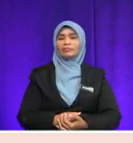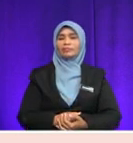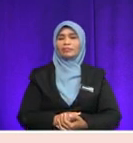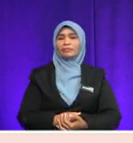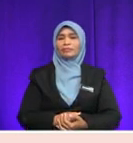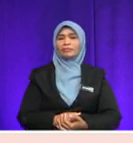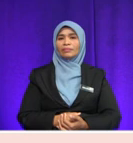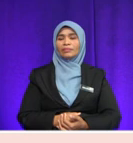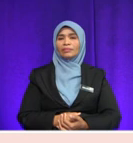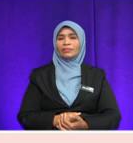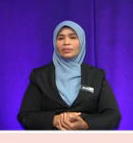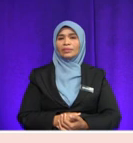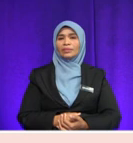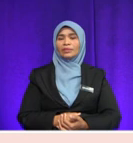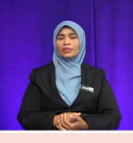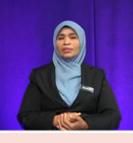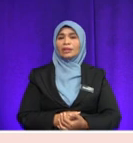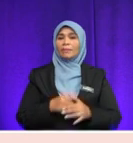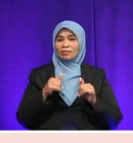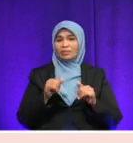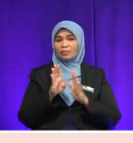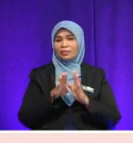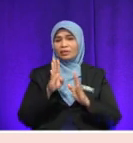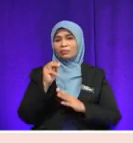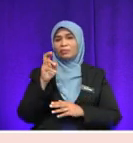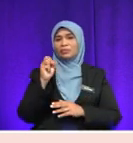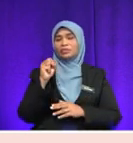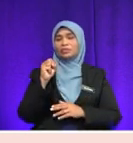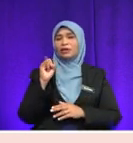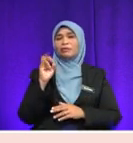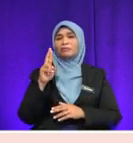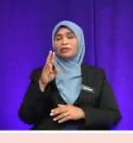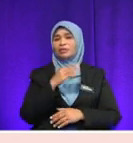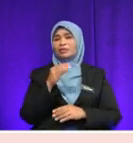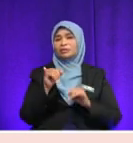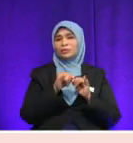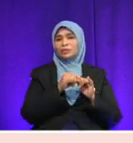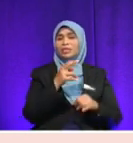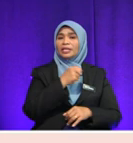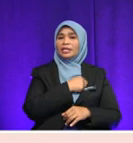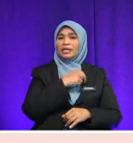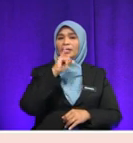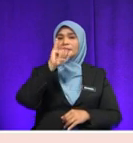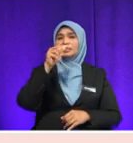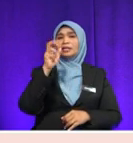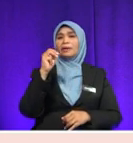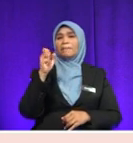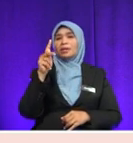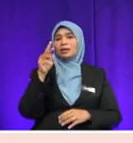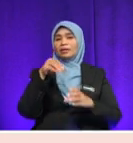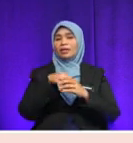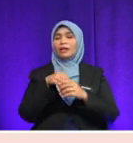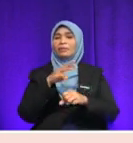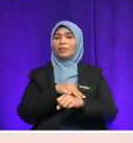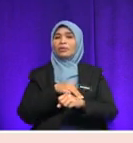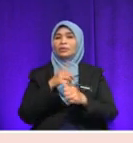satu saja masih berusaha sehingga selesai salat ditunaikan ataupun niat jamak dalam waktu yang pertama dan Oke